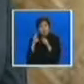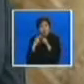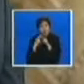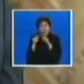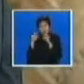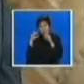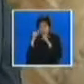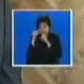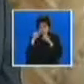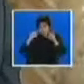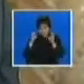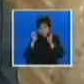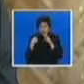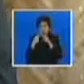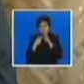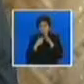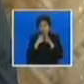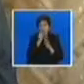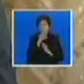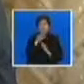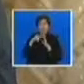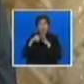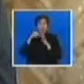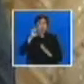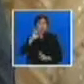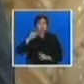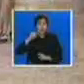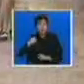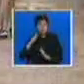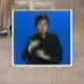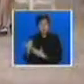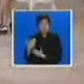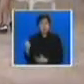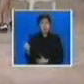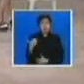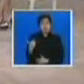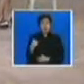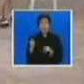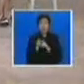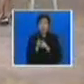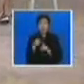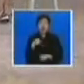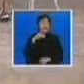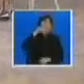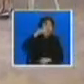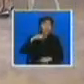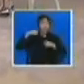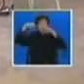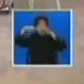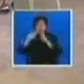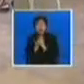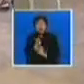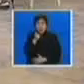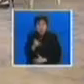รียนรู้สึกว่าจะมีวิธีการไม่เหมือนกัน ค่ะ นะฮะเราก็จะได้รับเรื่องร้องมาว่าเอ๊ะบางทีบางคนบอกค่าน้ำค่าไฟบางคนบอก ค่